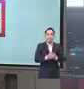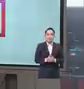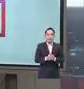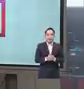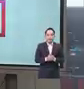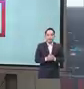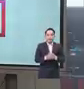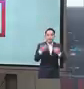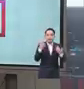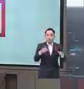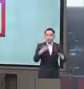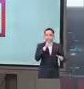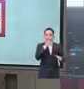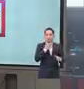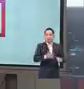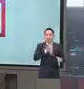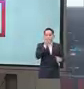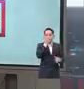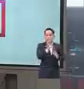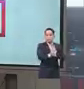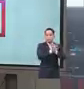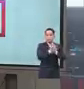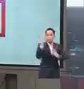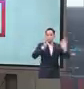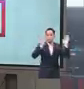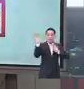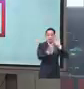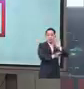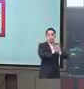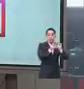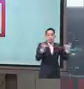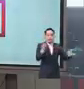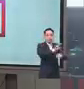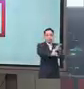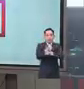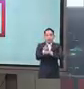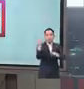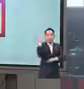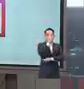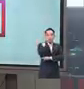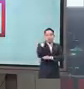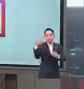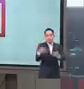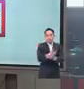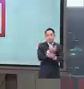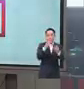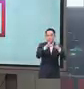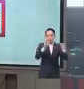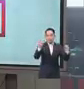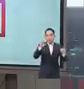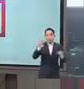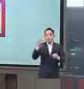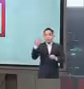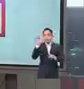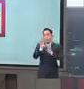kita meninggalkan pentas Malaysia memilih fokus kepada pantau kerajaan baru usulan selesai juga